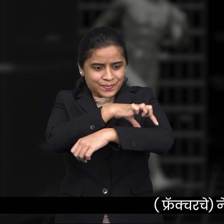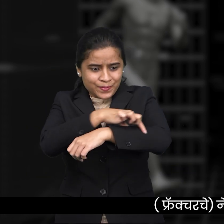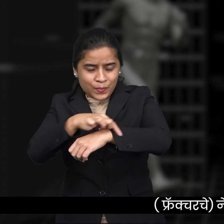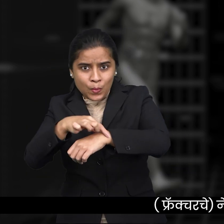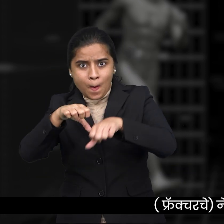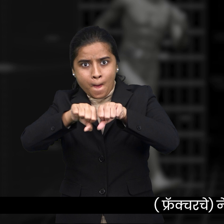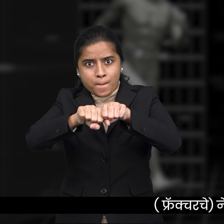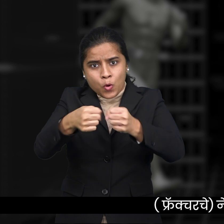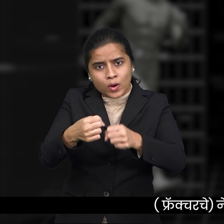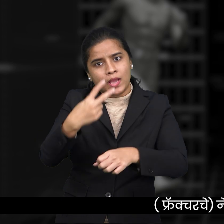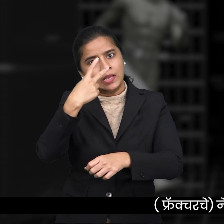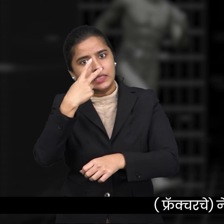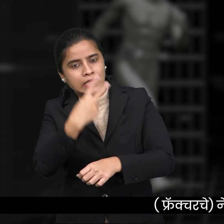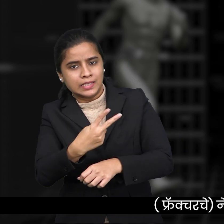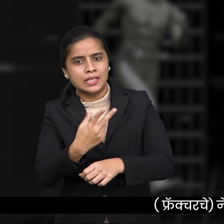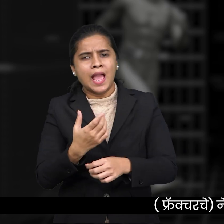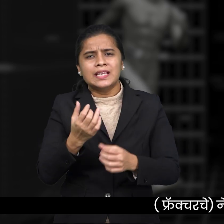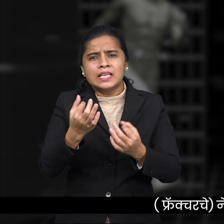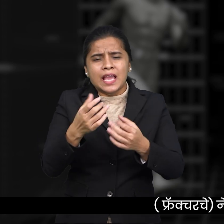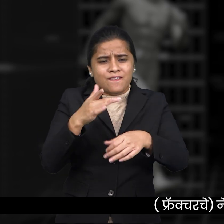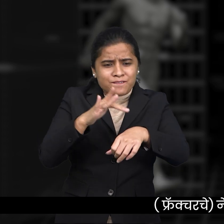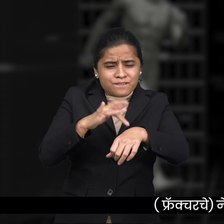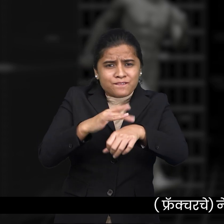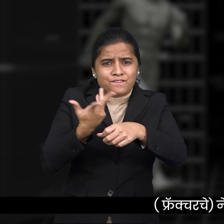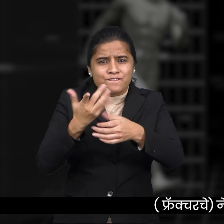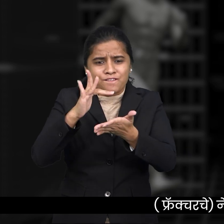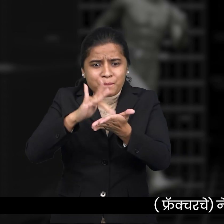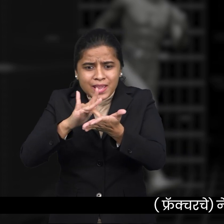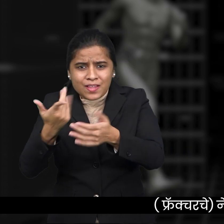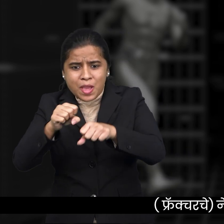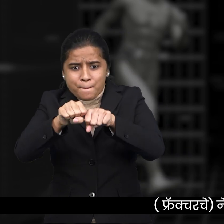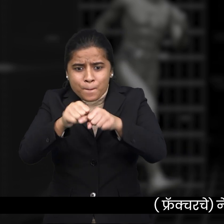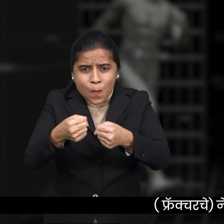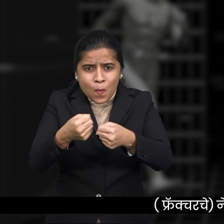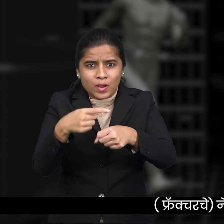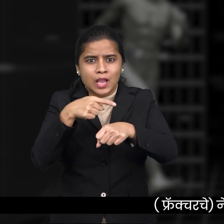फ्रॅक्चरचे नेमके ठिकाण स्पष्ट करते।